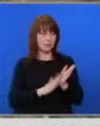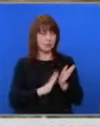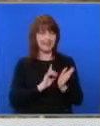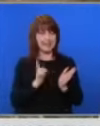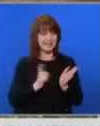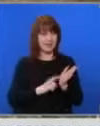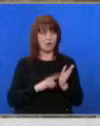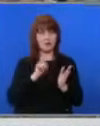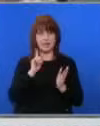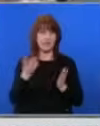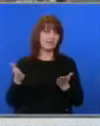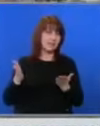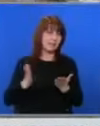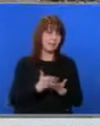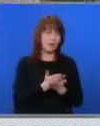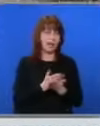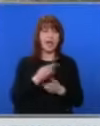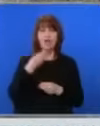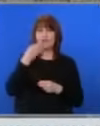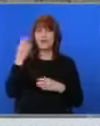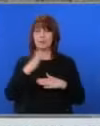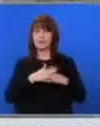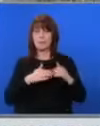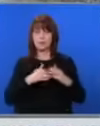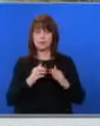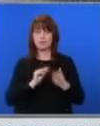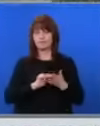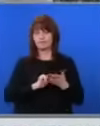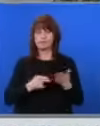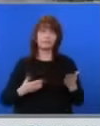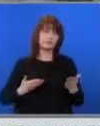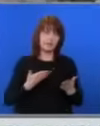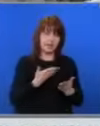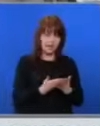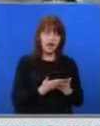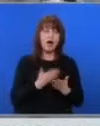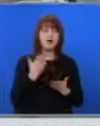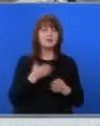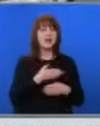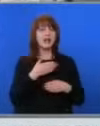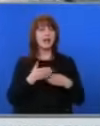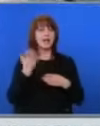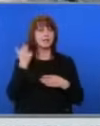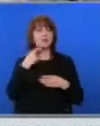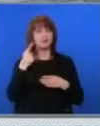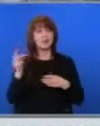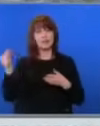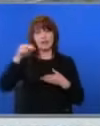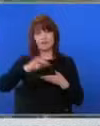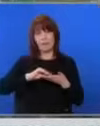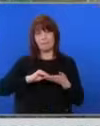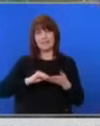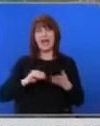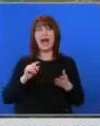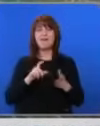незаконна и ще трябва да бъде съборена. Фирмата, построила сградата, е входирала искане в агенцията по кадастър още в края на миналата година да бъде вписана в